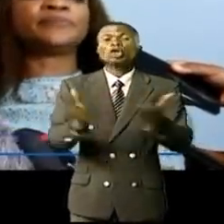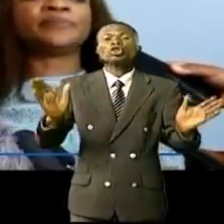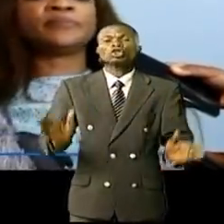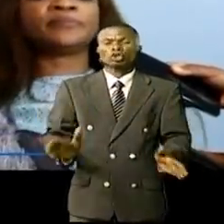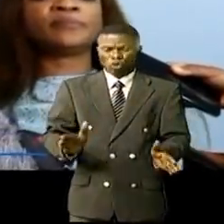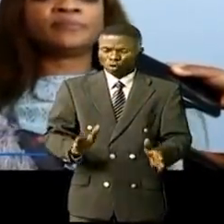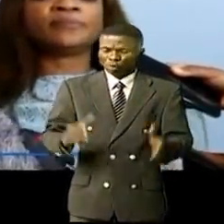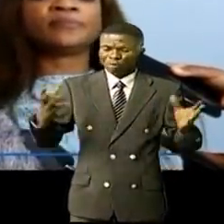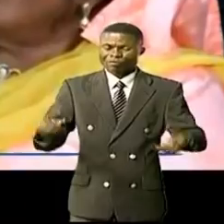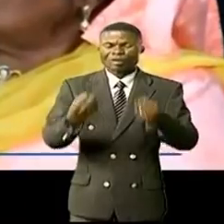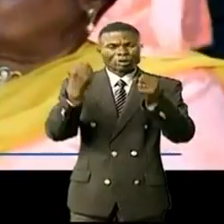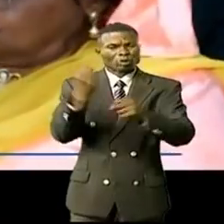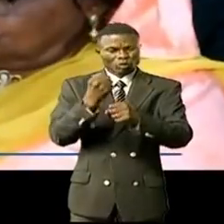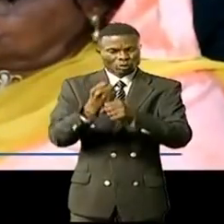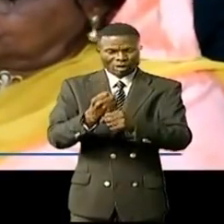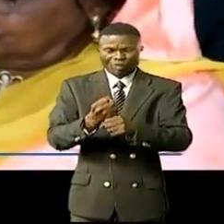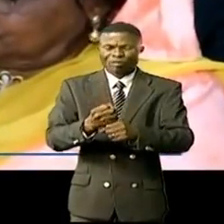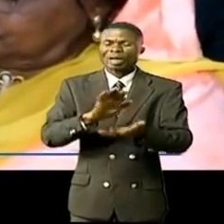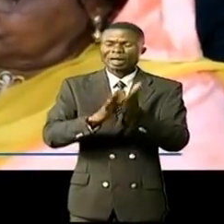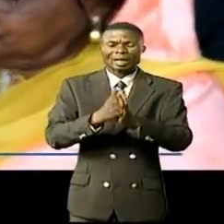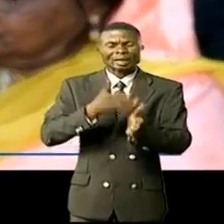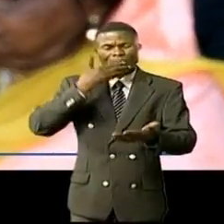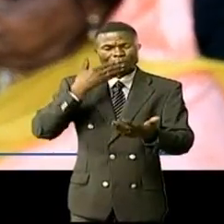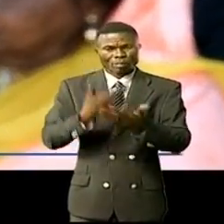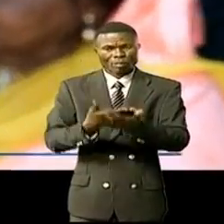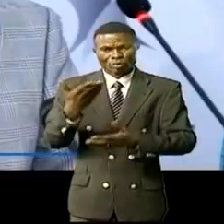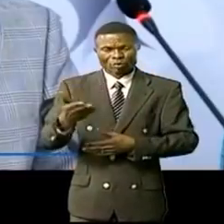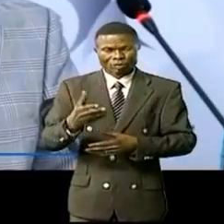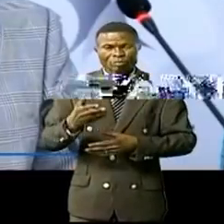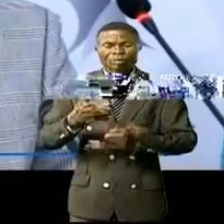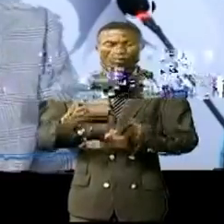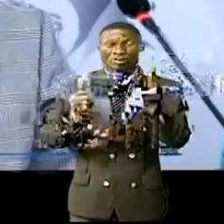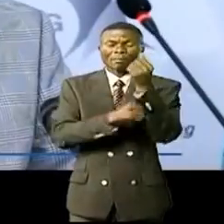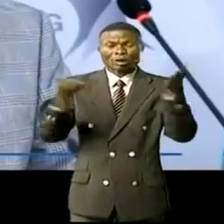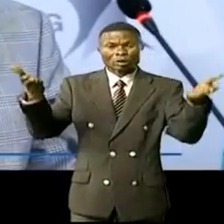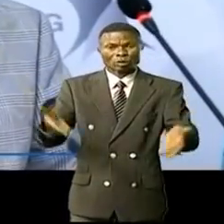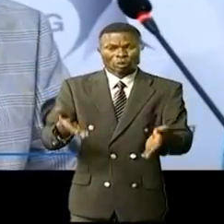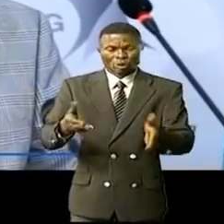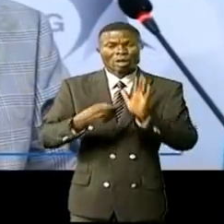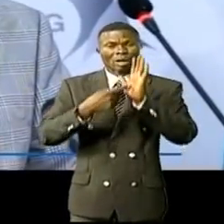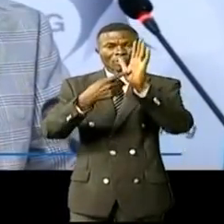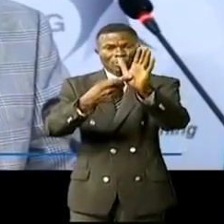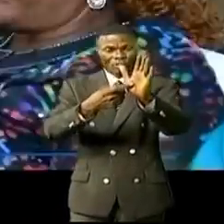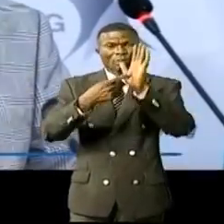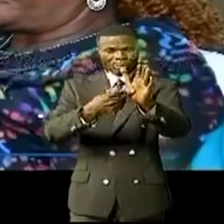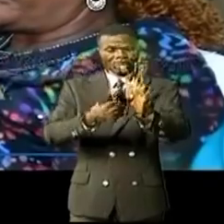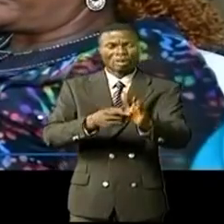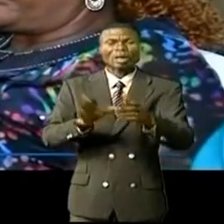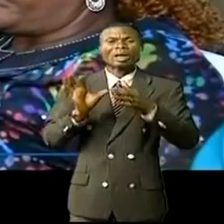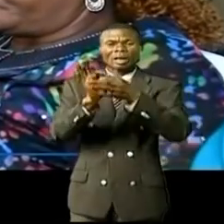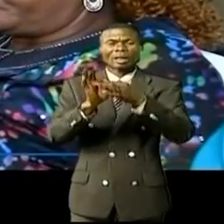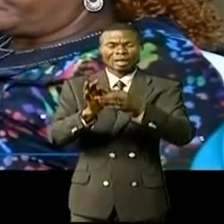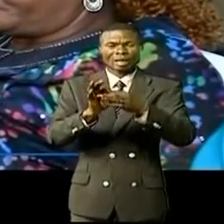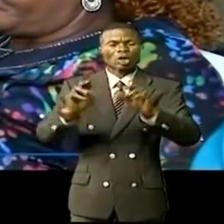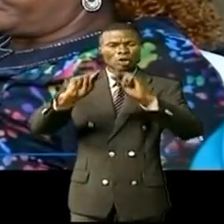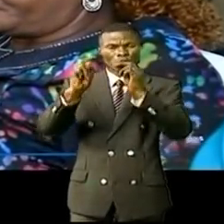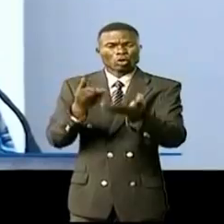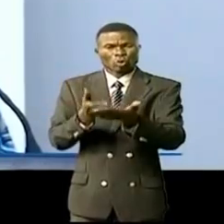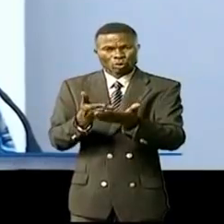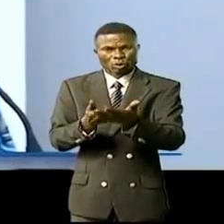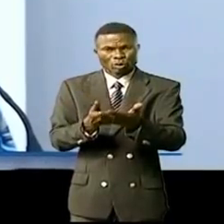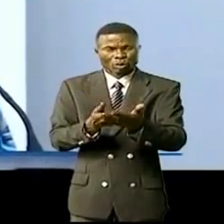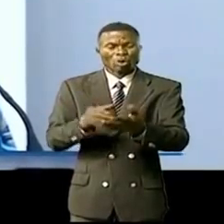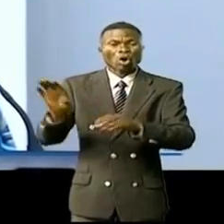verrez tangiblement la différence. Il était également question pour les orateurs du jour de démontrer l'état de relation avec le parti prenante et